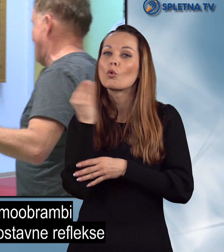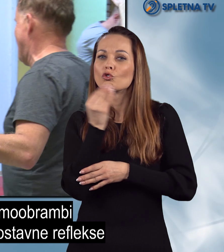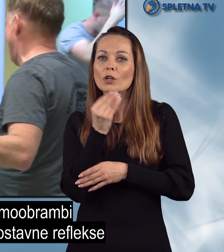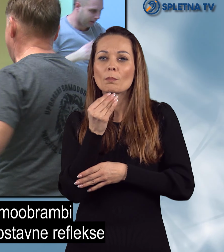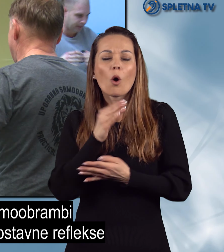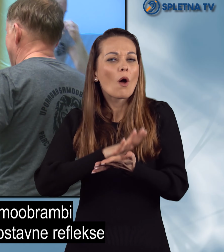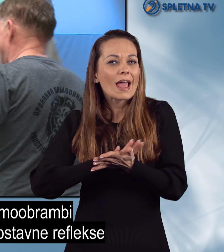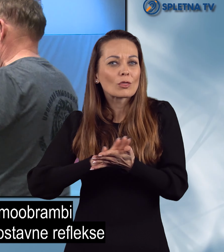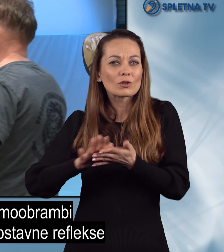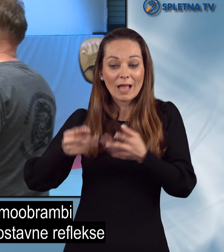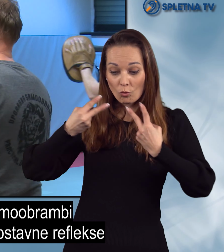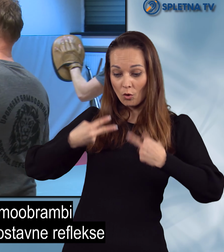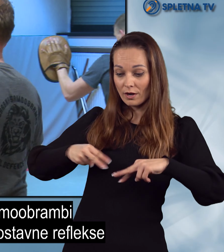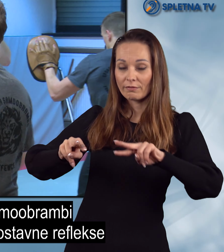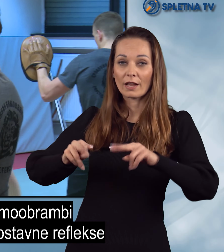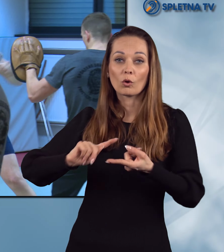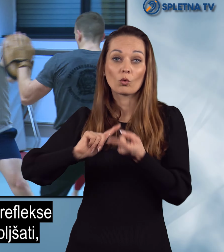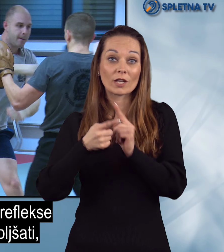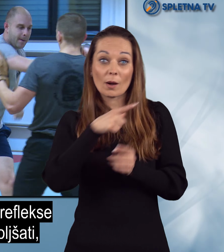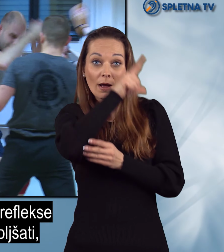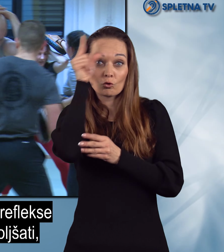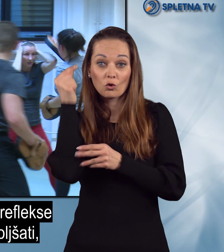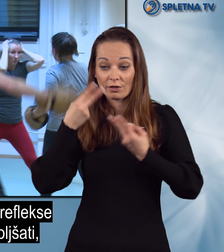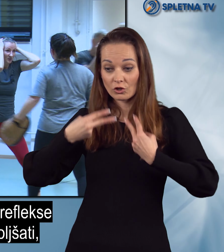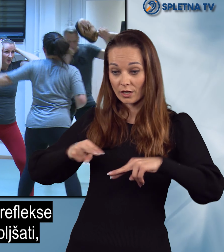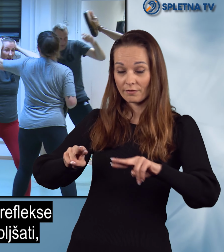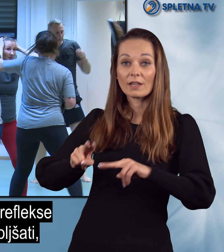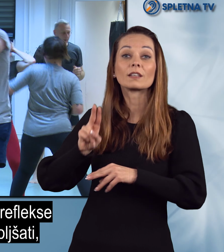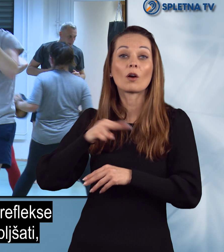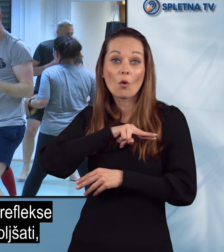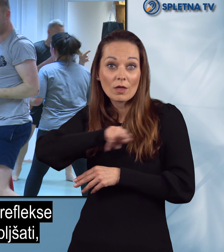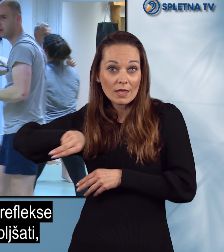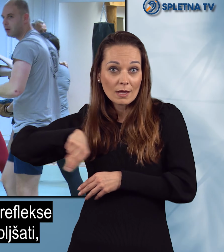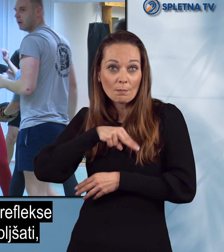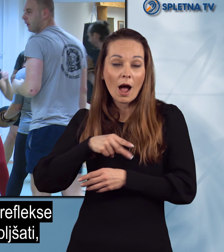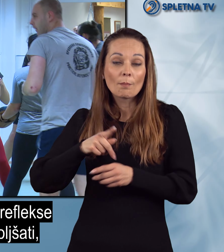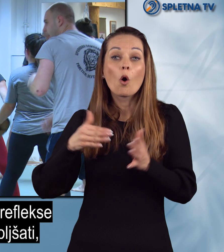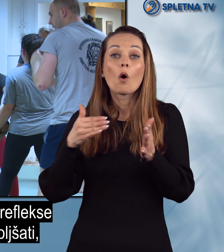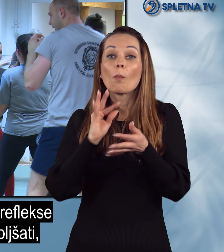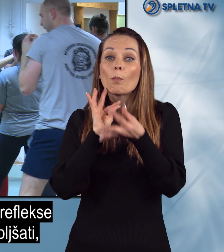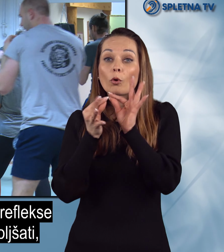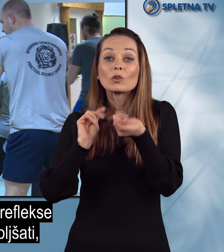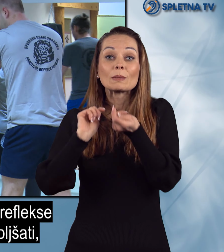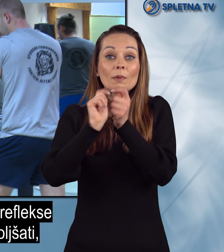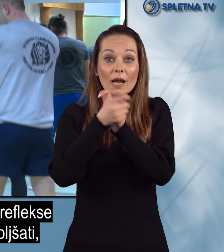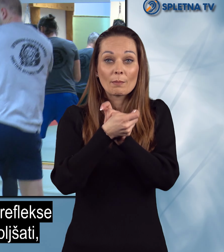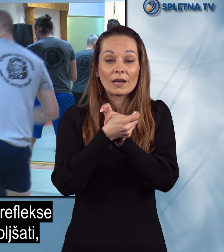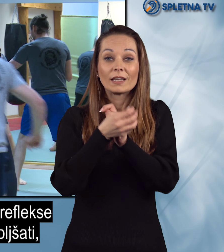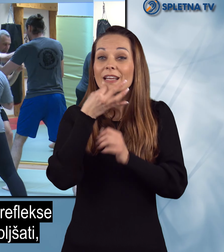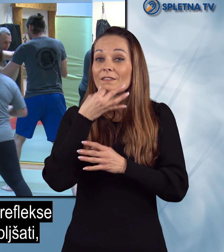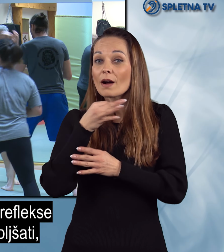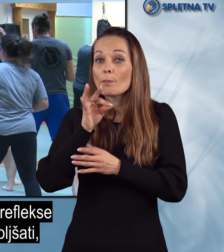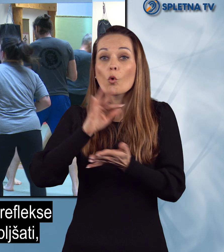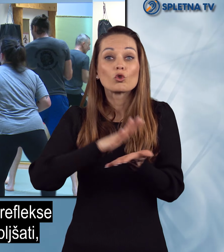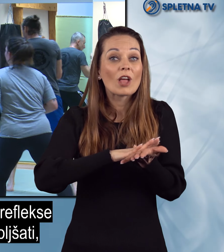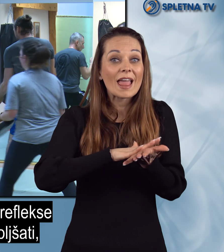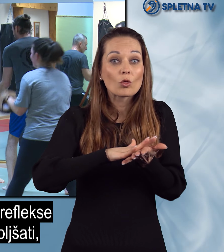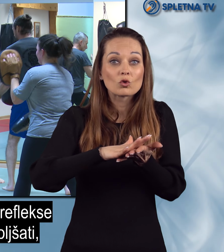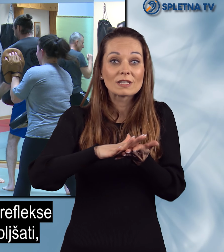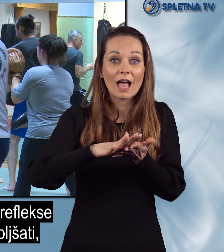se pravi, enostavne reflekse oziroma človeške reflekse, ki jih mi imamo prirojene, probamo spremeniti v